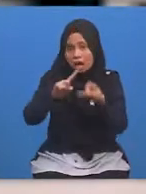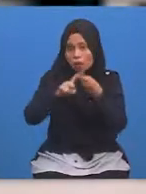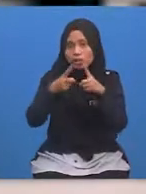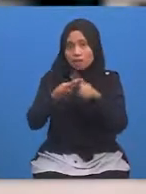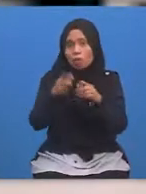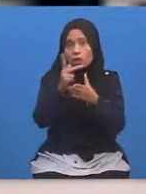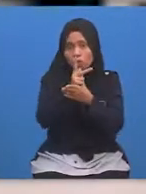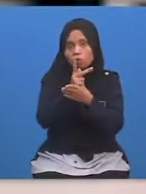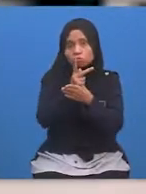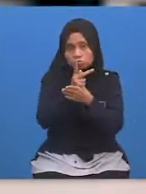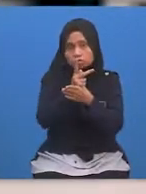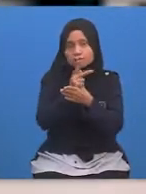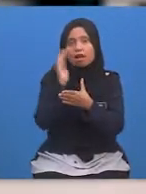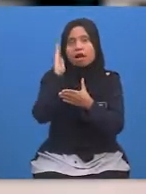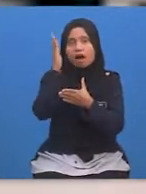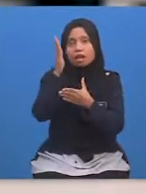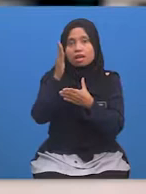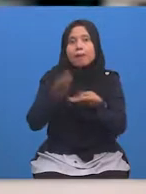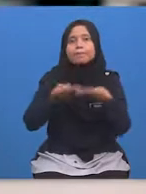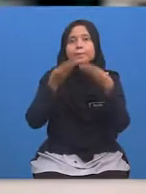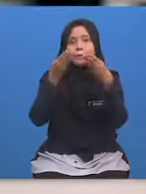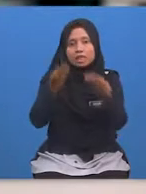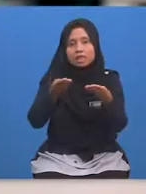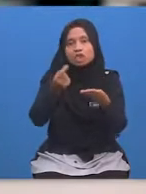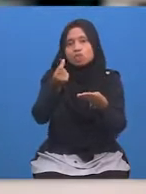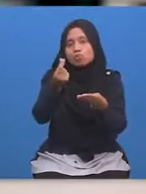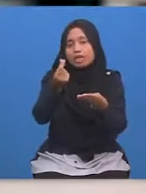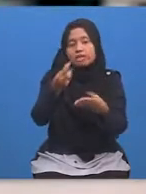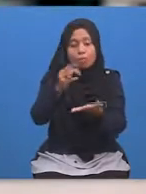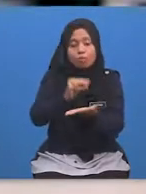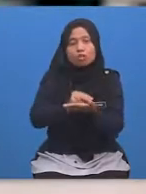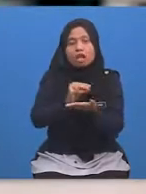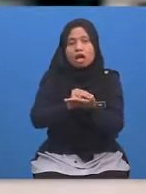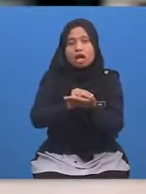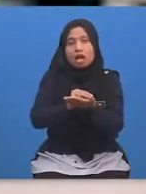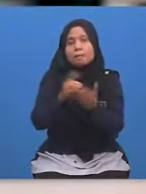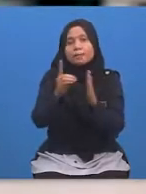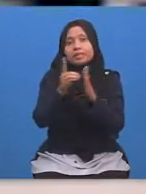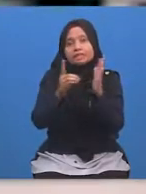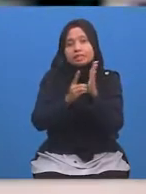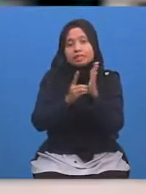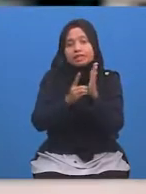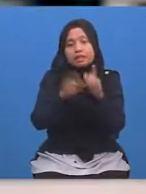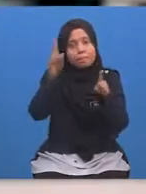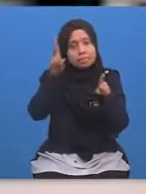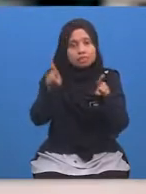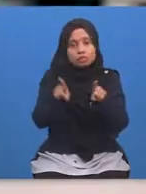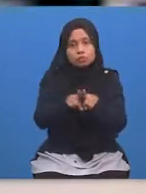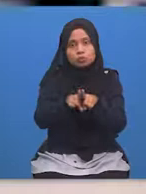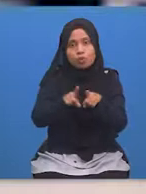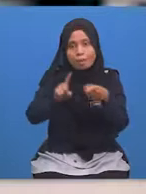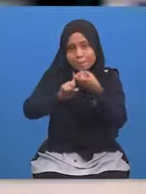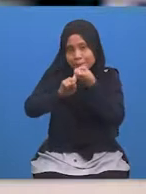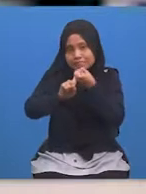Rakan-rakan kongsi akan menyumbangkan modal berdasarkan persetujuan